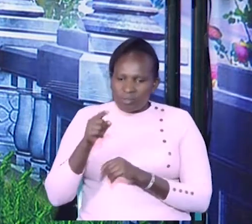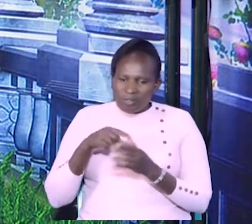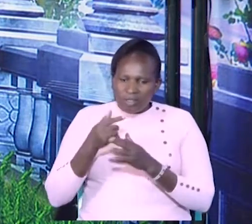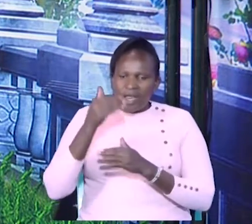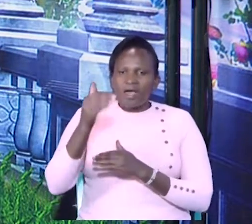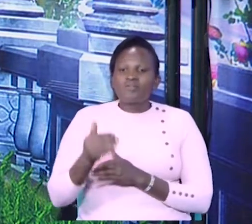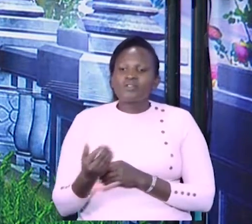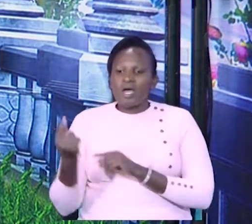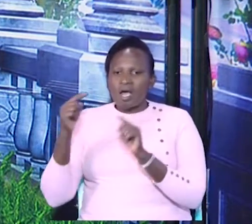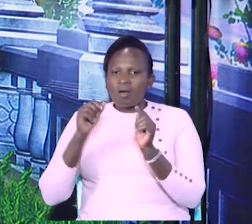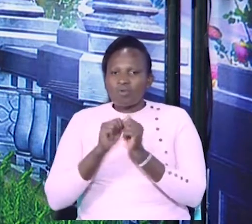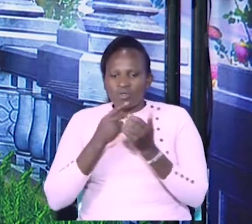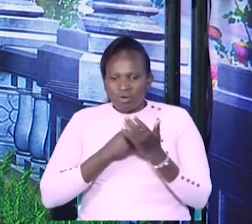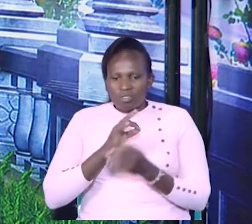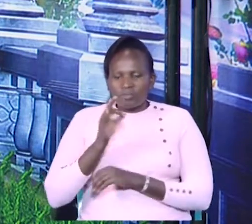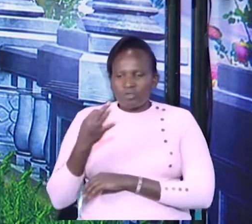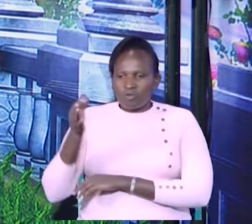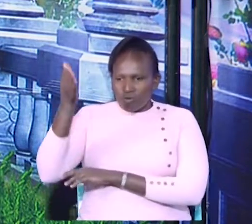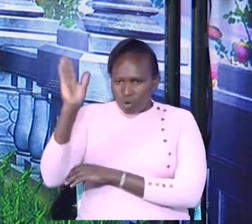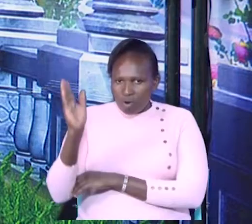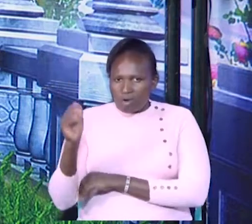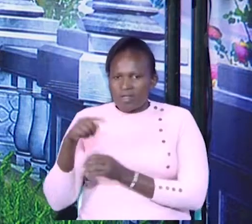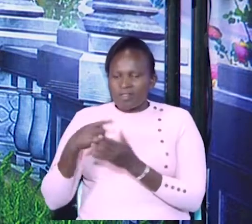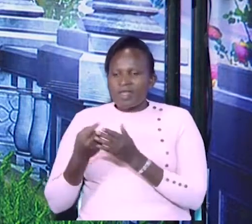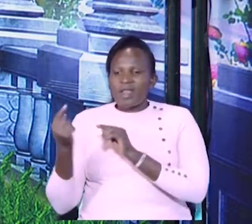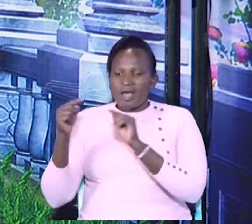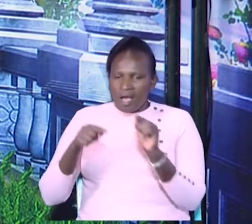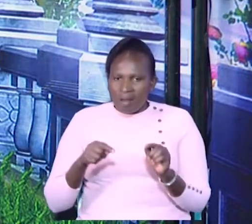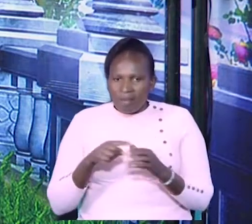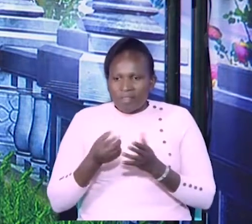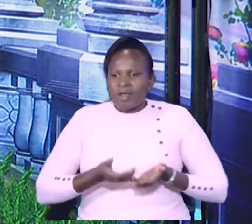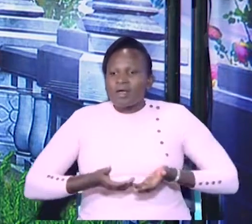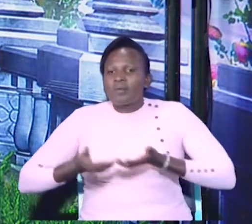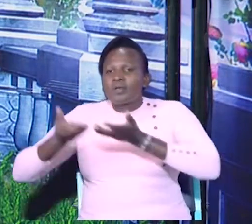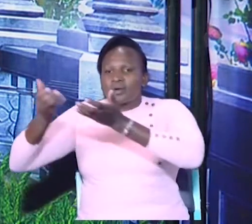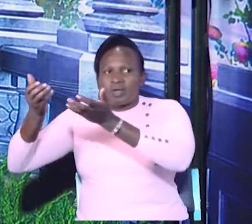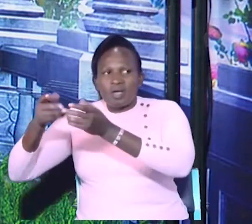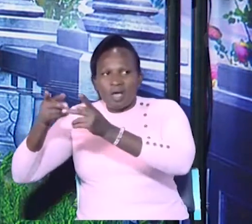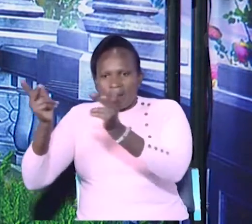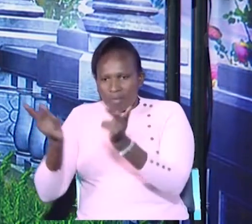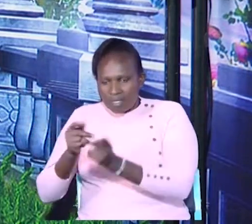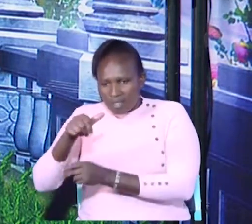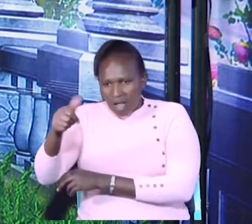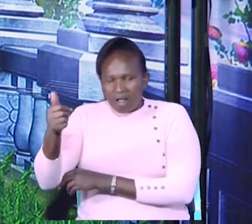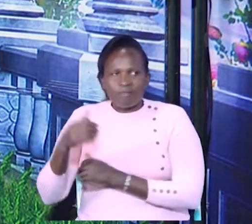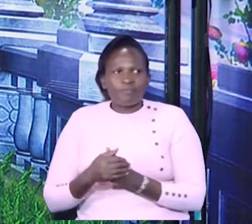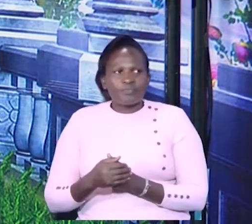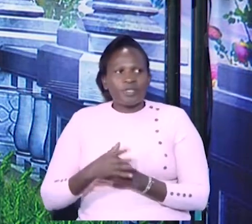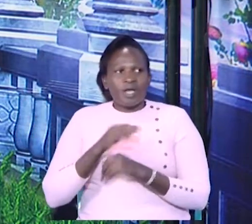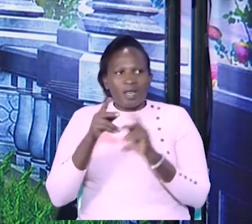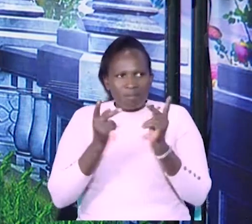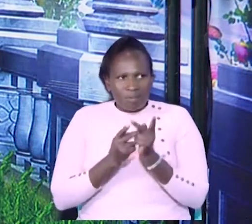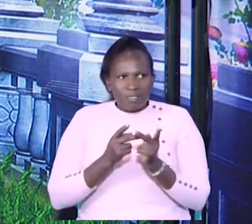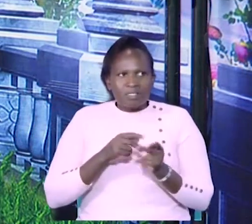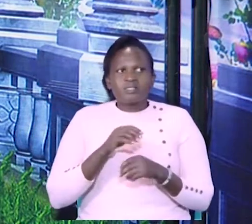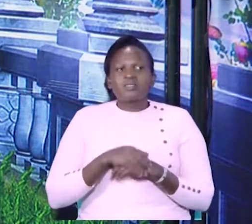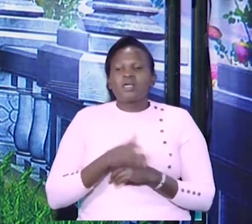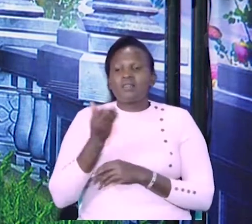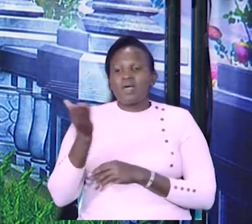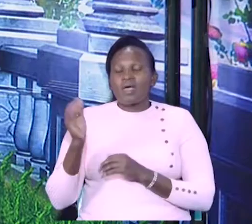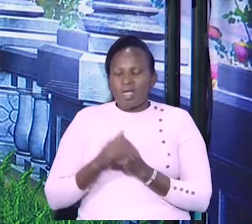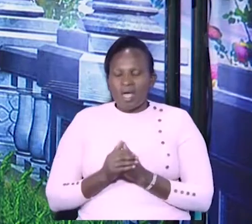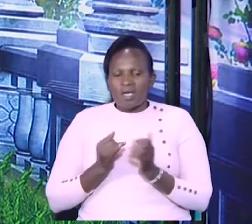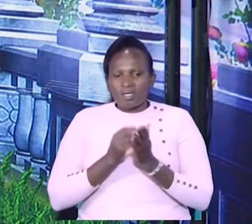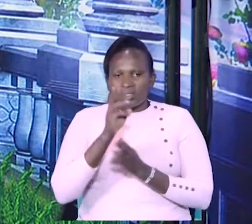ya kukujiwa na roho wa Bwana, alikujiwa na akapelekwa sehemu fulani. Na mahali alipopelekwa na Mungu,